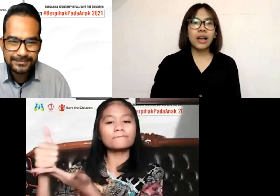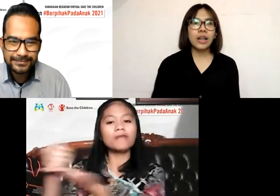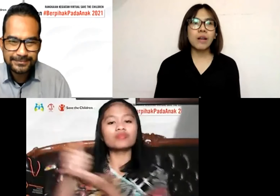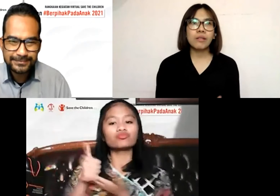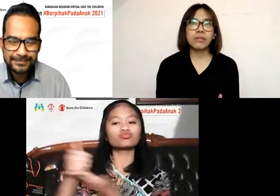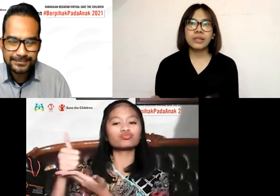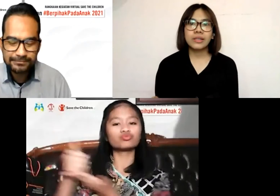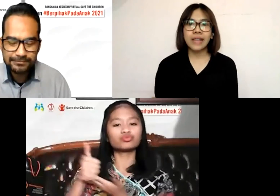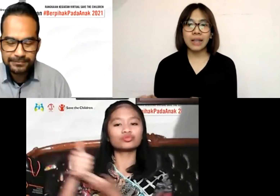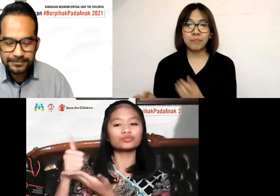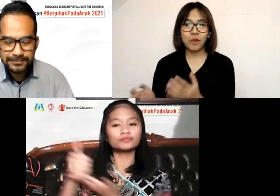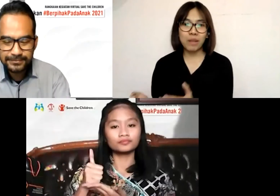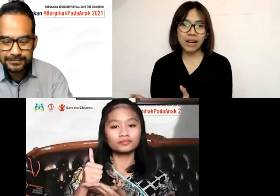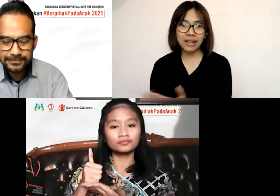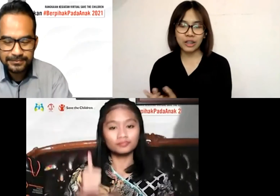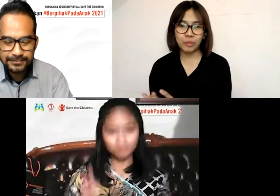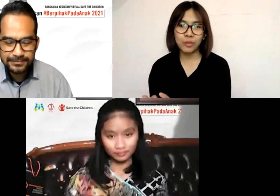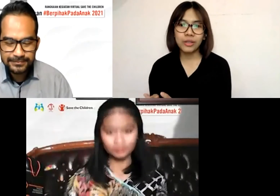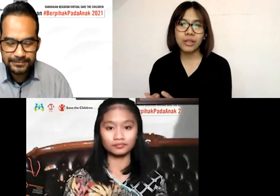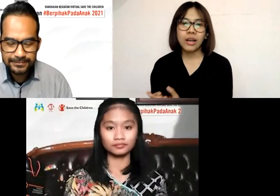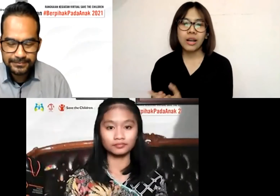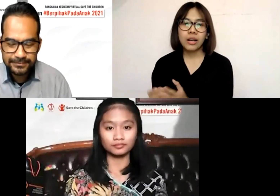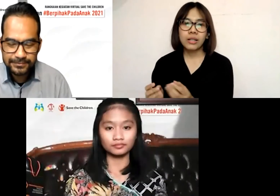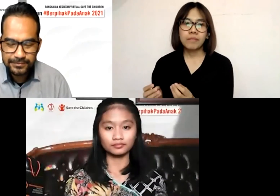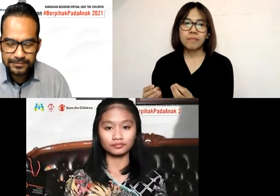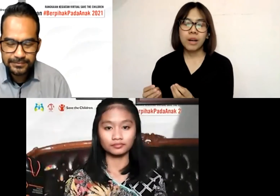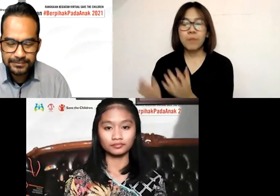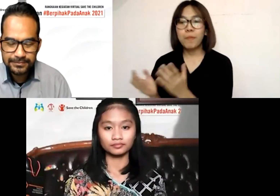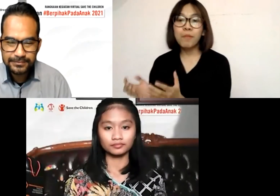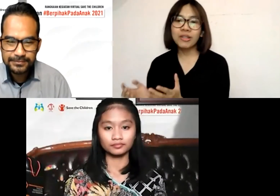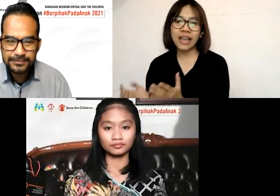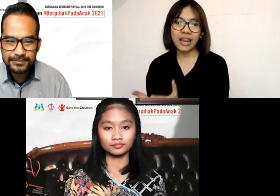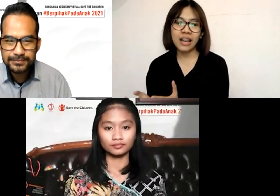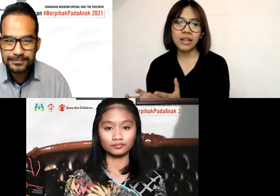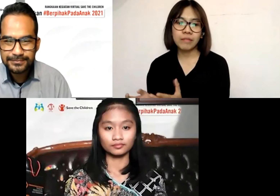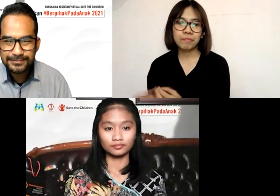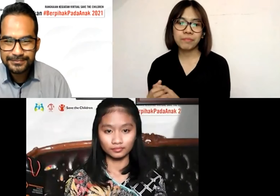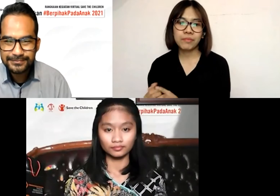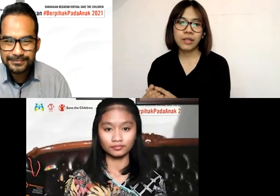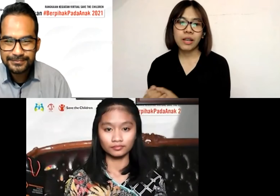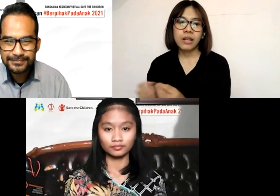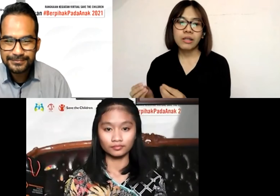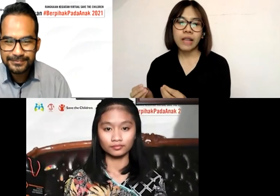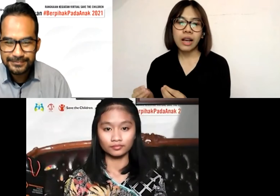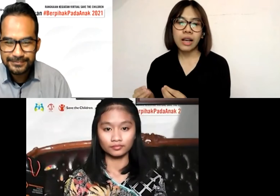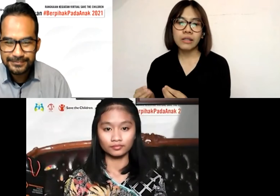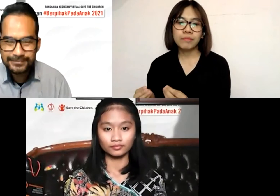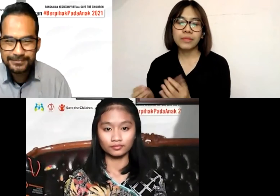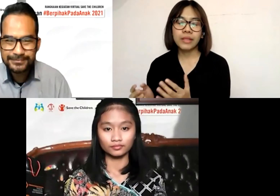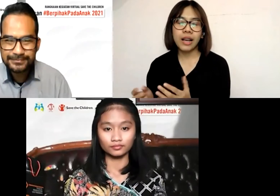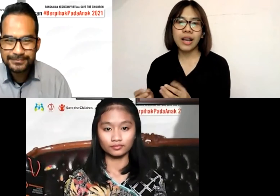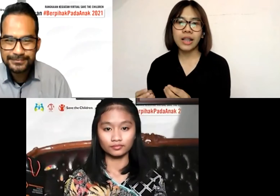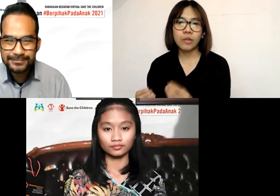Serunya karena saat program magang tersebut, bos saya